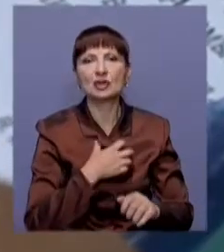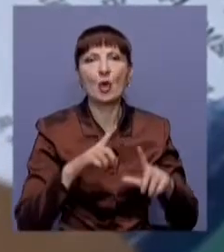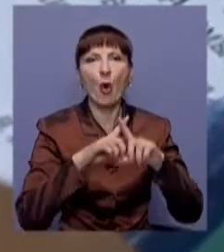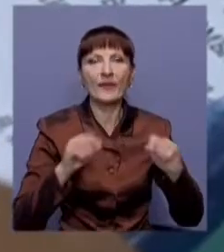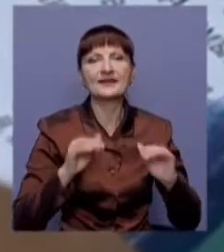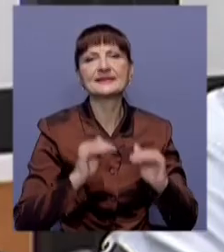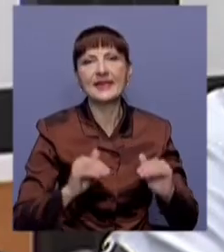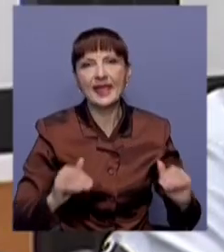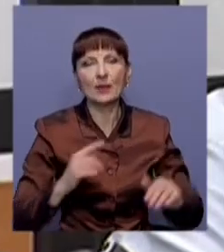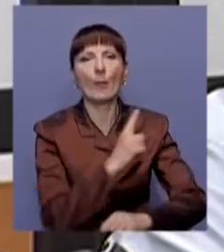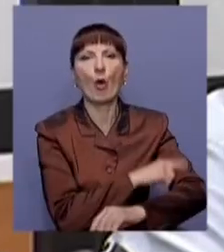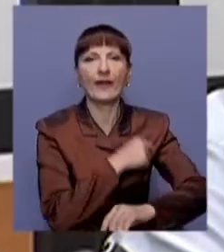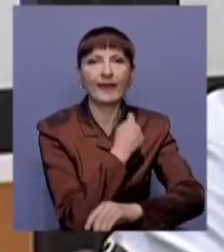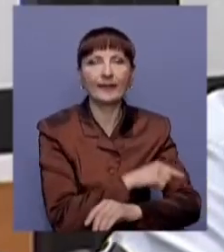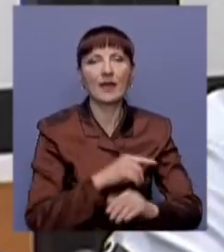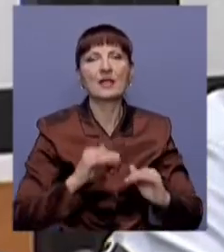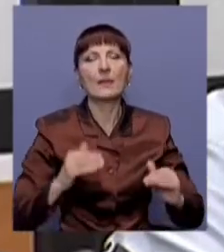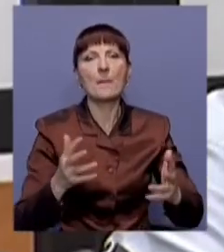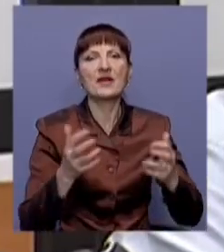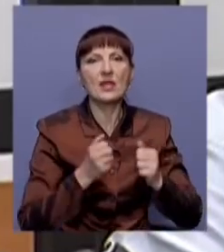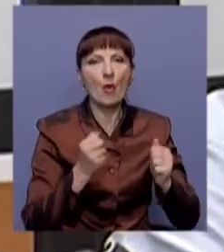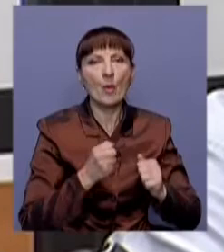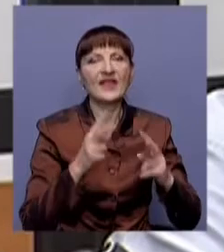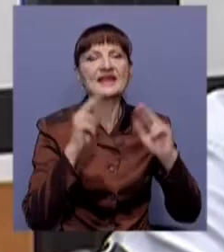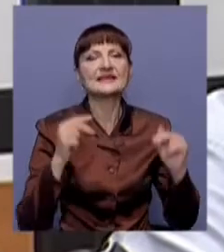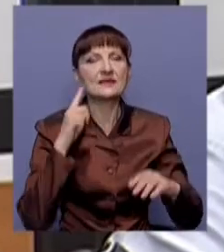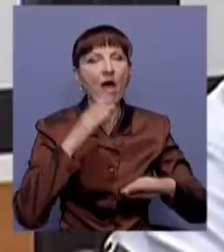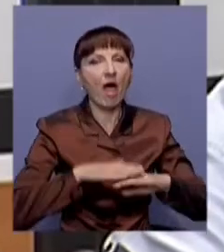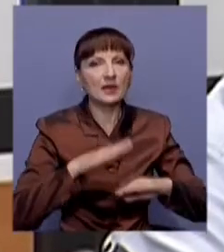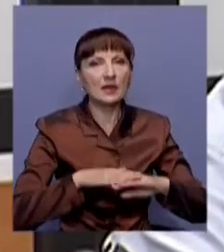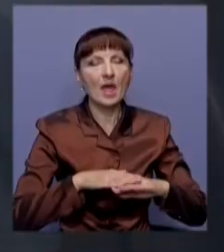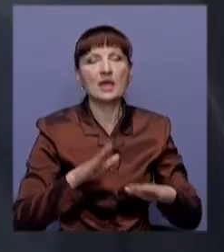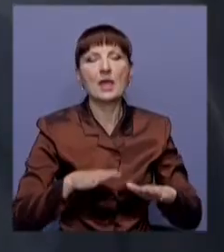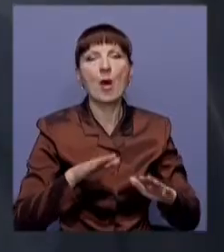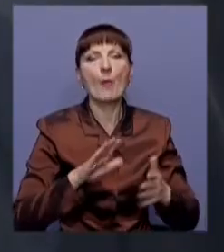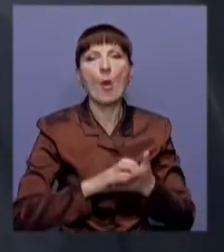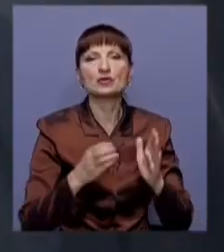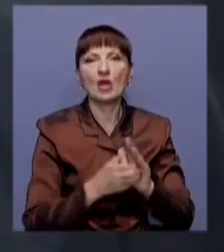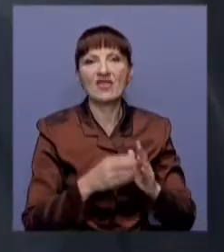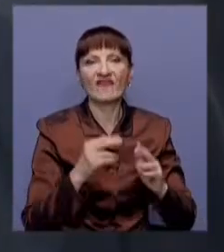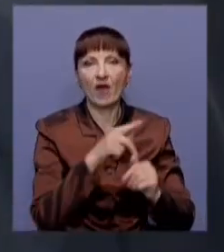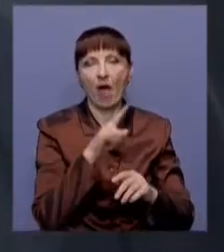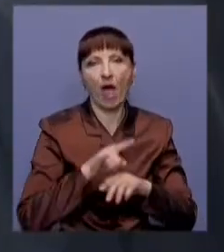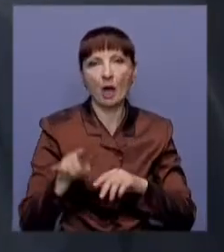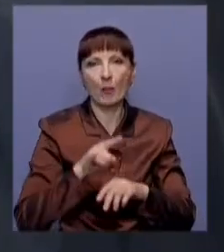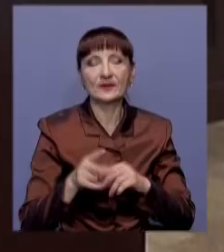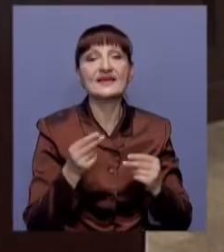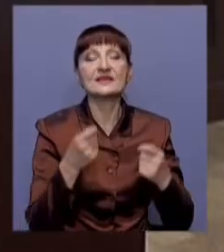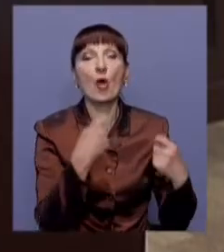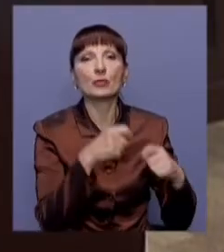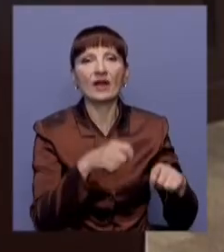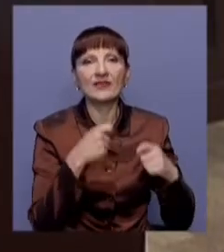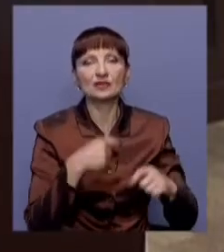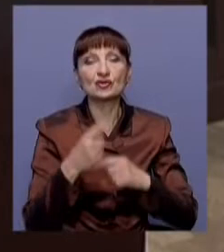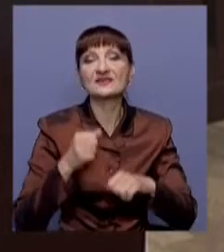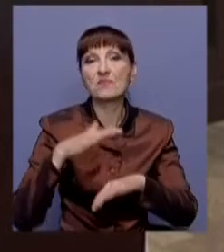детсада поликлиники дома приемов резиденция кима помещения в терминале аэропорта алматы деньги от продажи выводились через